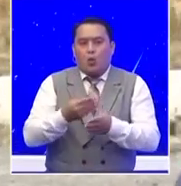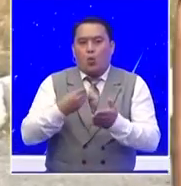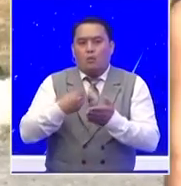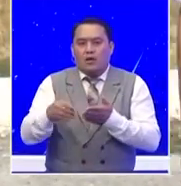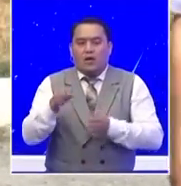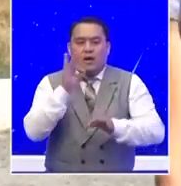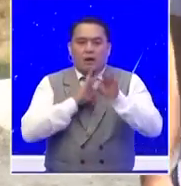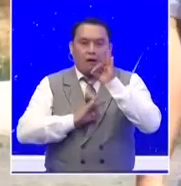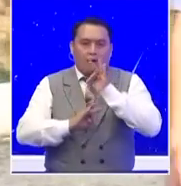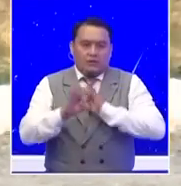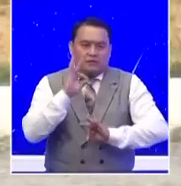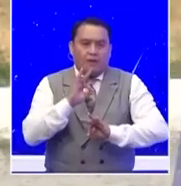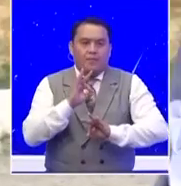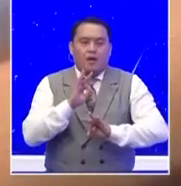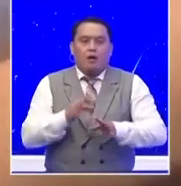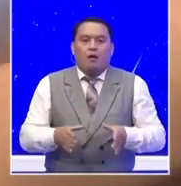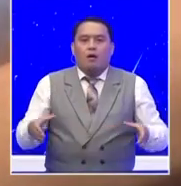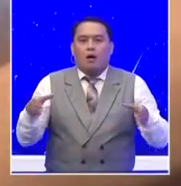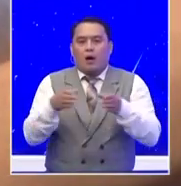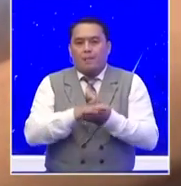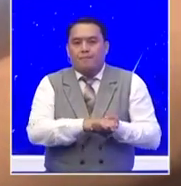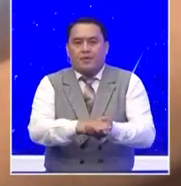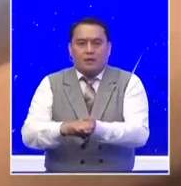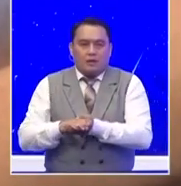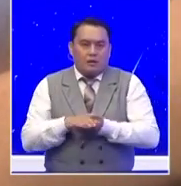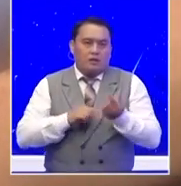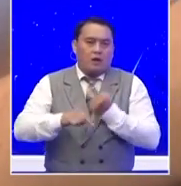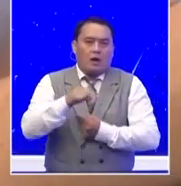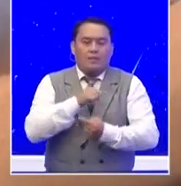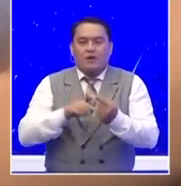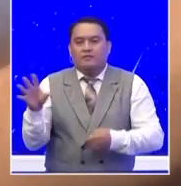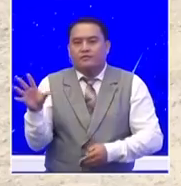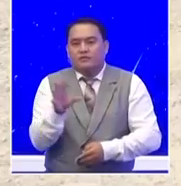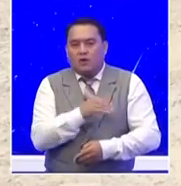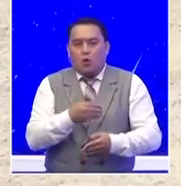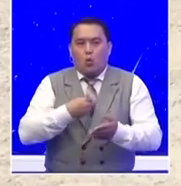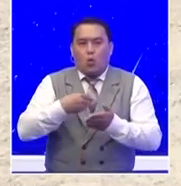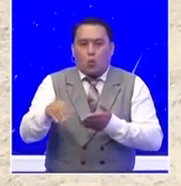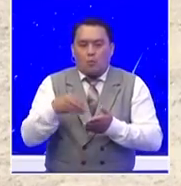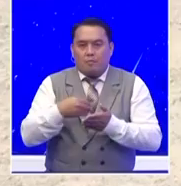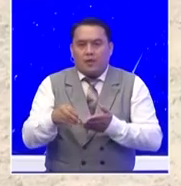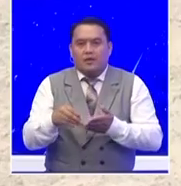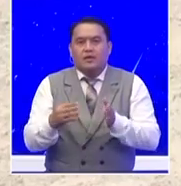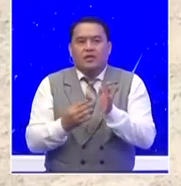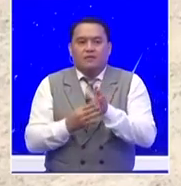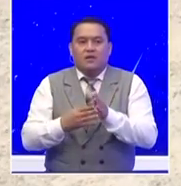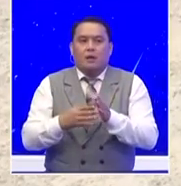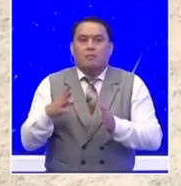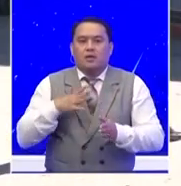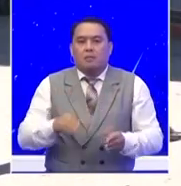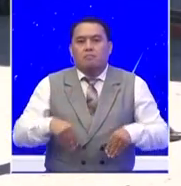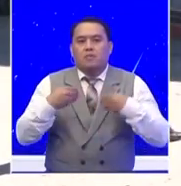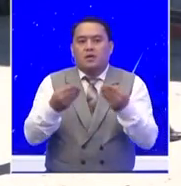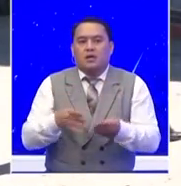приобретении лекарственных препаратов. Она объединила общие усилия предпринимателей и всех неравнодушных для покупки 9 кислородных концентраторов, которые были